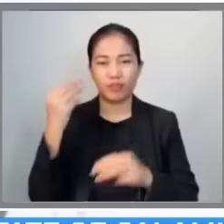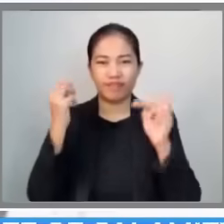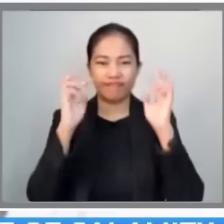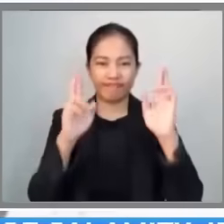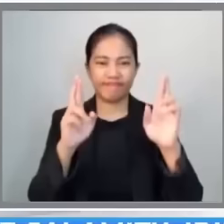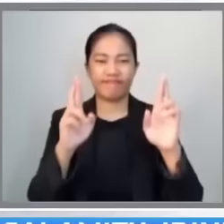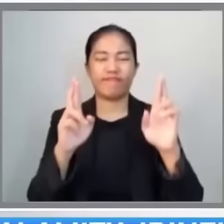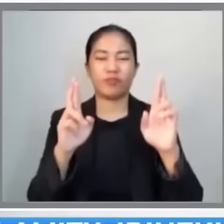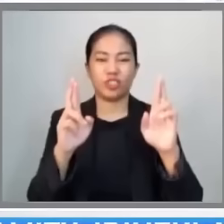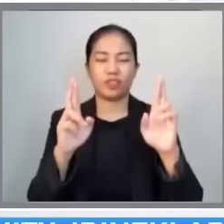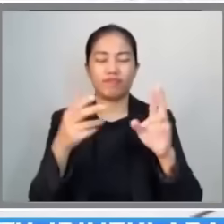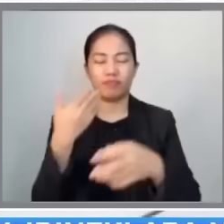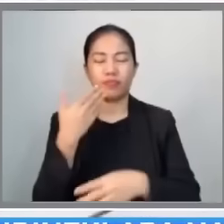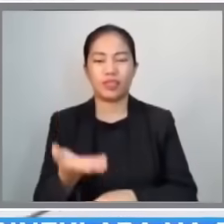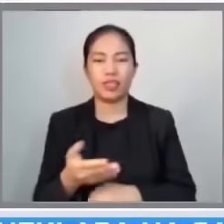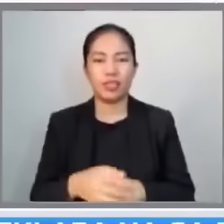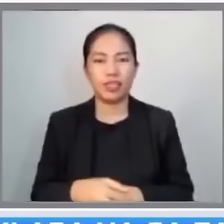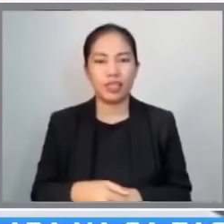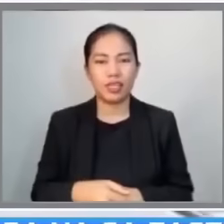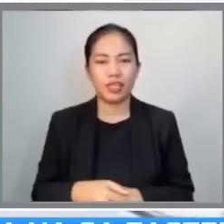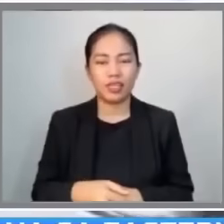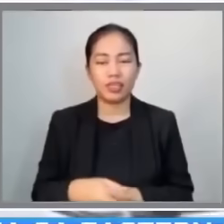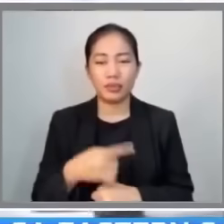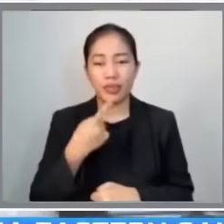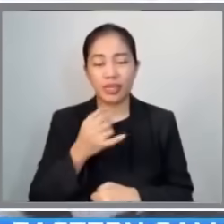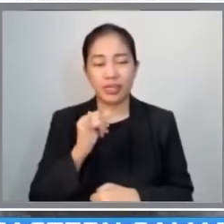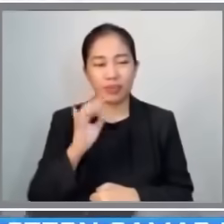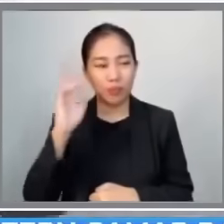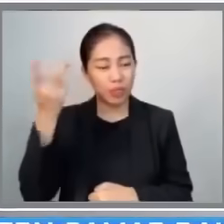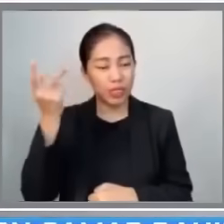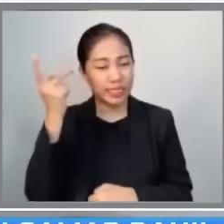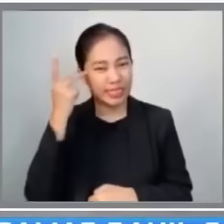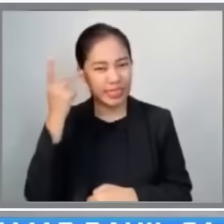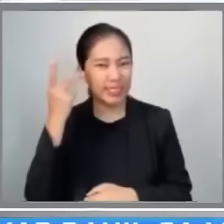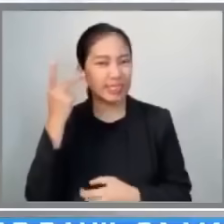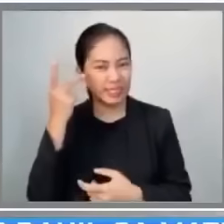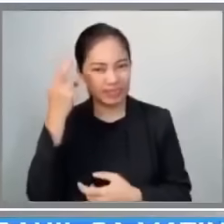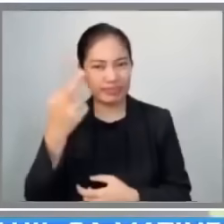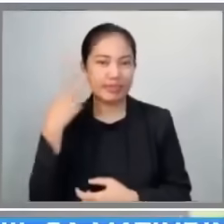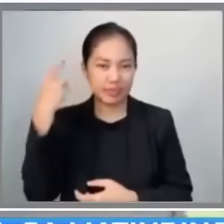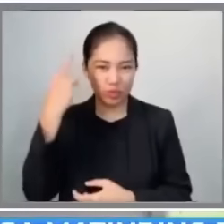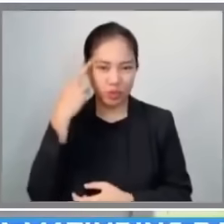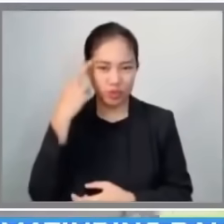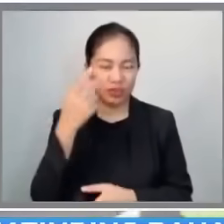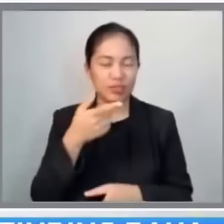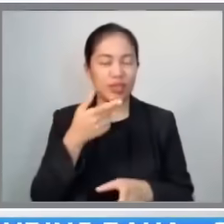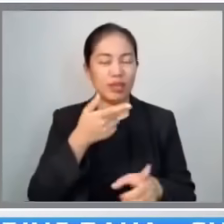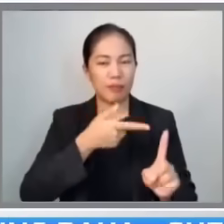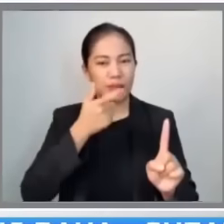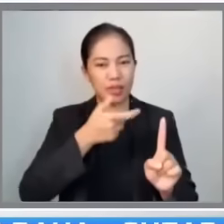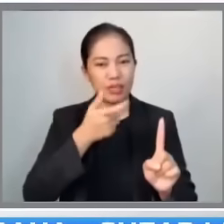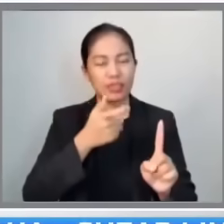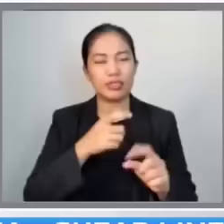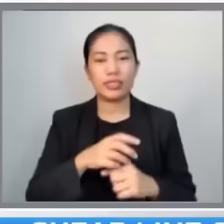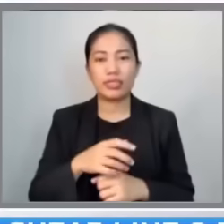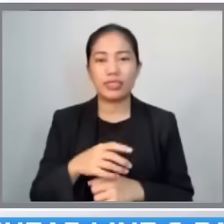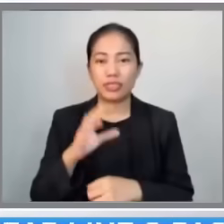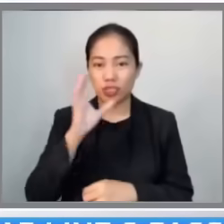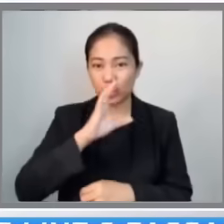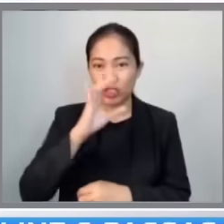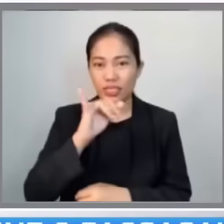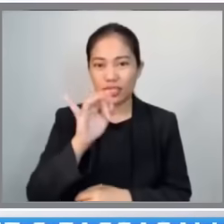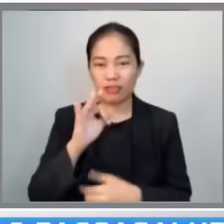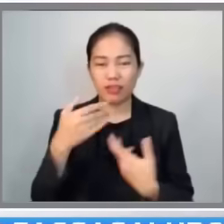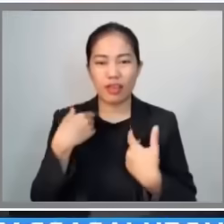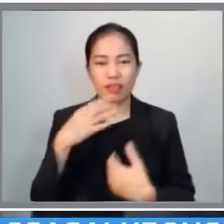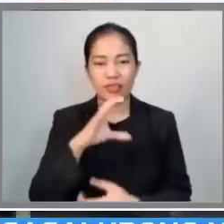tinitingnan nila kung politically motivated ang pamamaril. Naghahanap na rin kung may mga CCTV sa lugar.